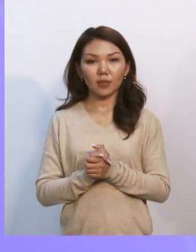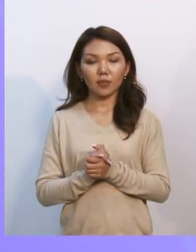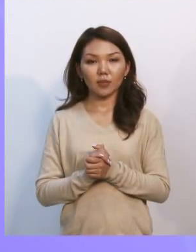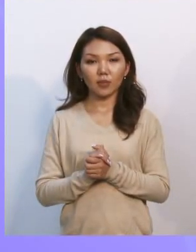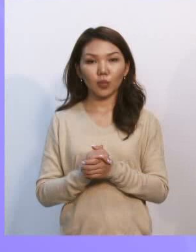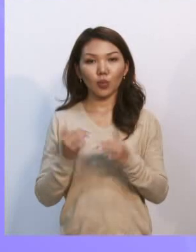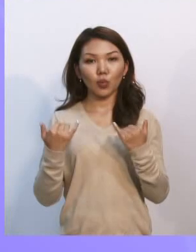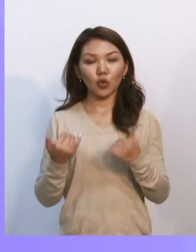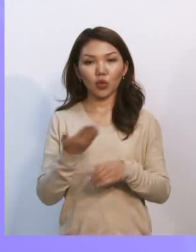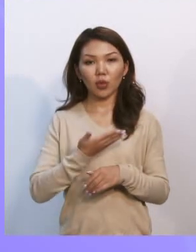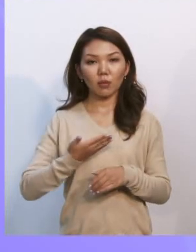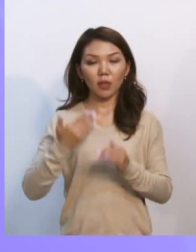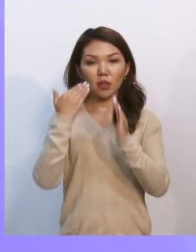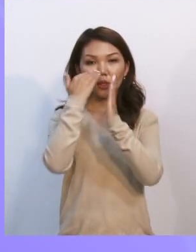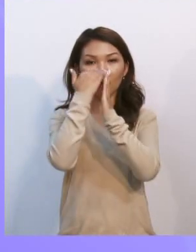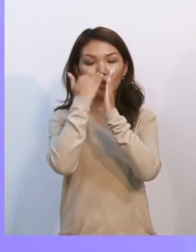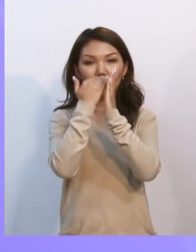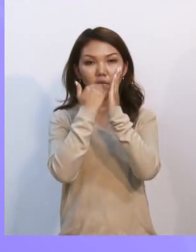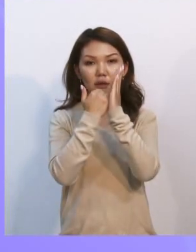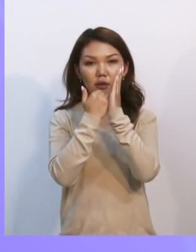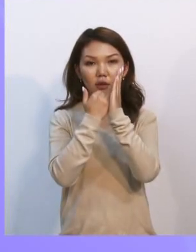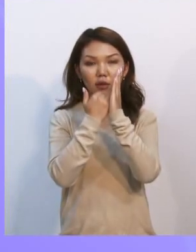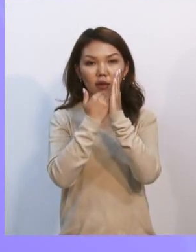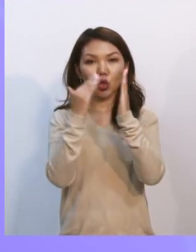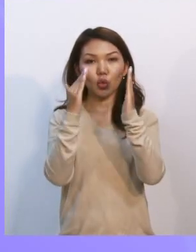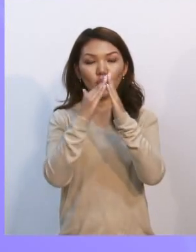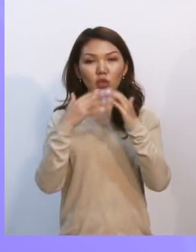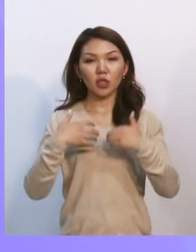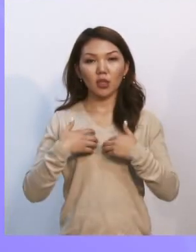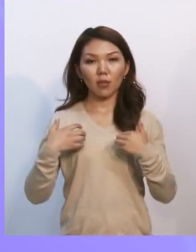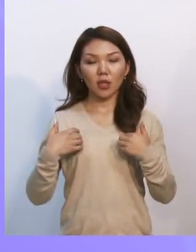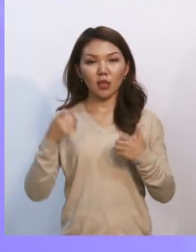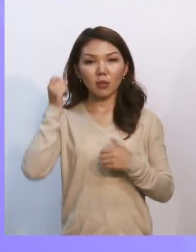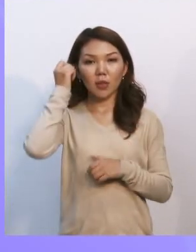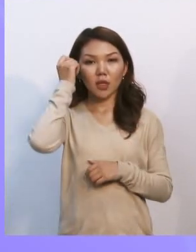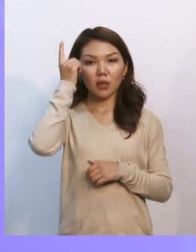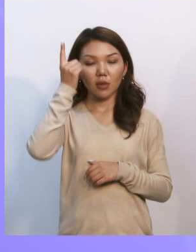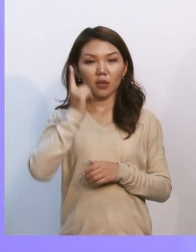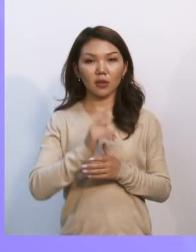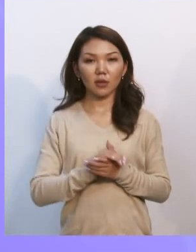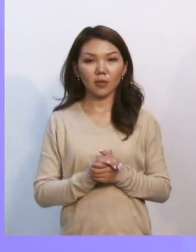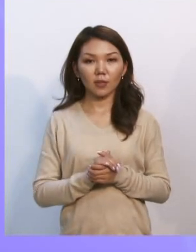Бүгүн биз сабакта үй жаныбарларын билип алдык.